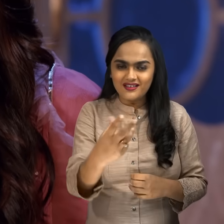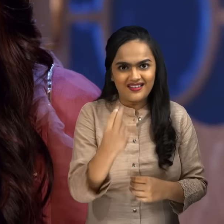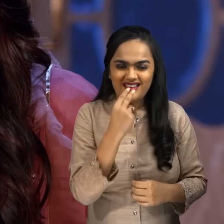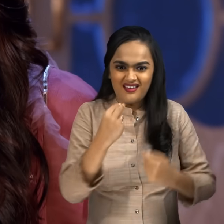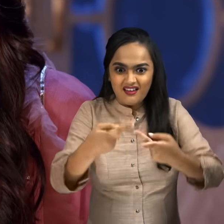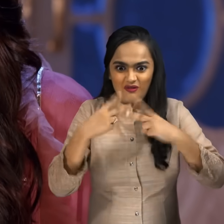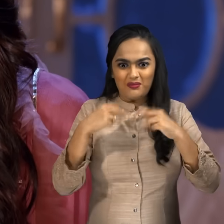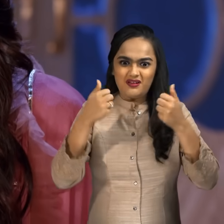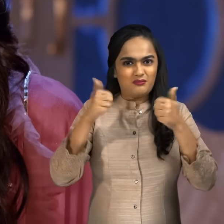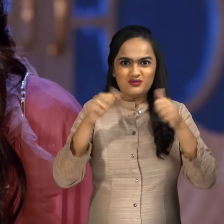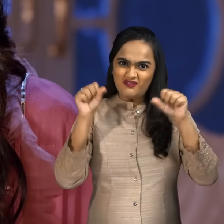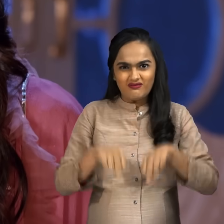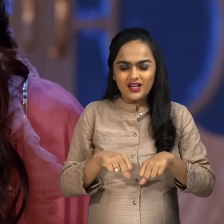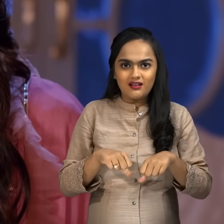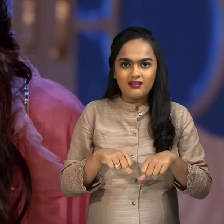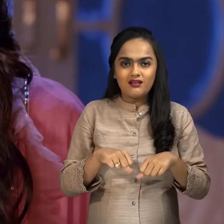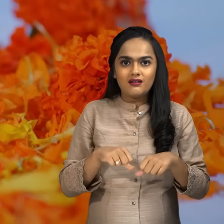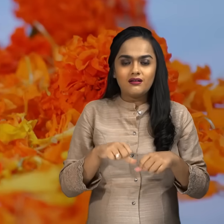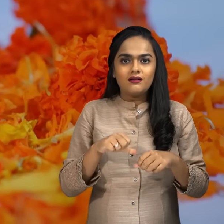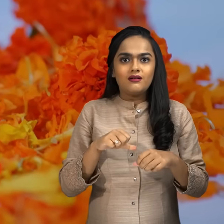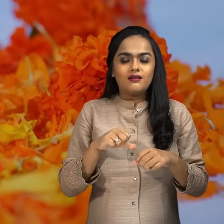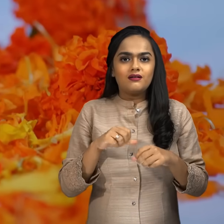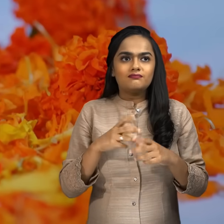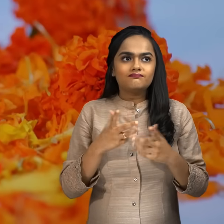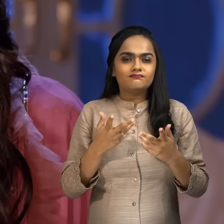मुझे बोलकर जवाब दे नहीं सकते, तो